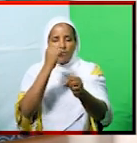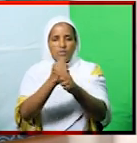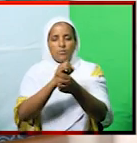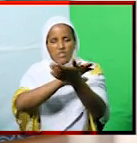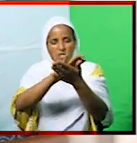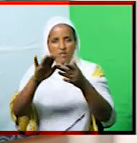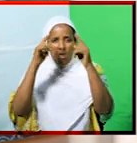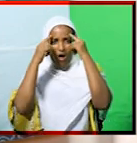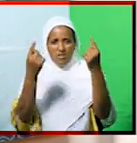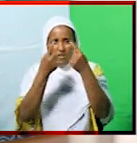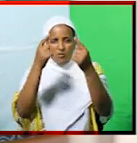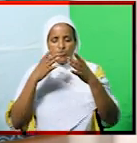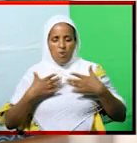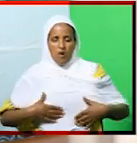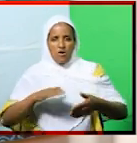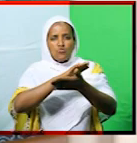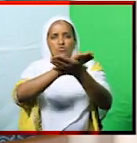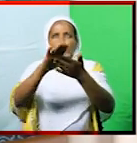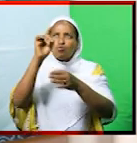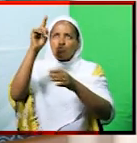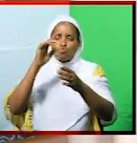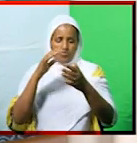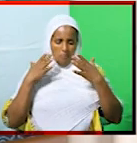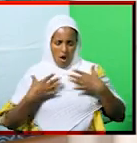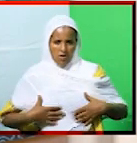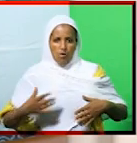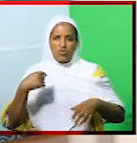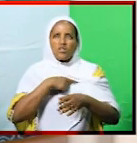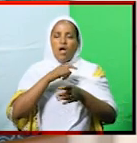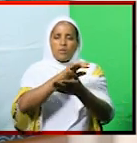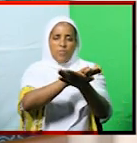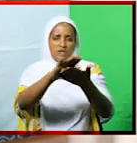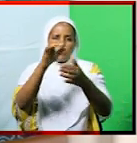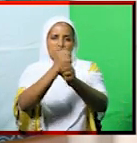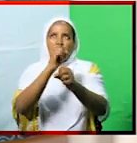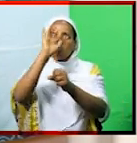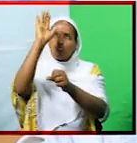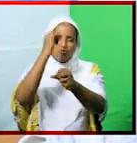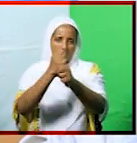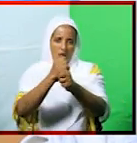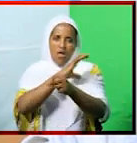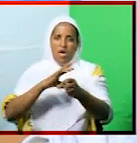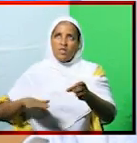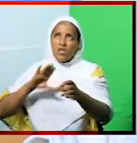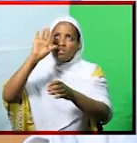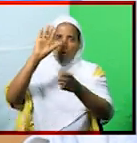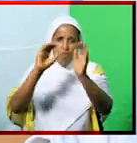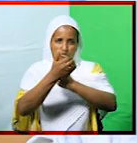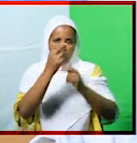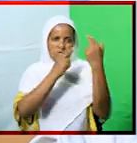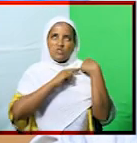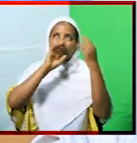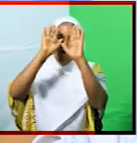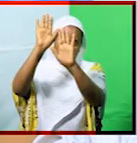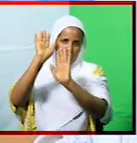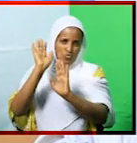ገብረ በዚያ ነጻሃጣው ይነ በአካለ ህላው፣ እርሱ በህልውናው በአካሉ እኛን የሚያነጻበትን ስራ ሰራ። በየትነቱ ማለት ነው ማለት